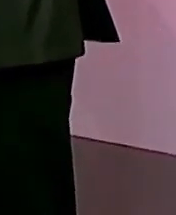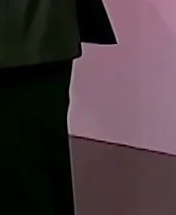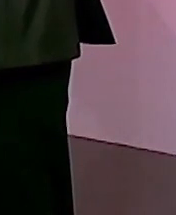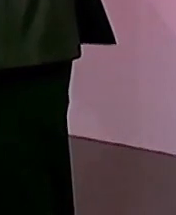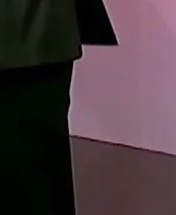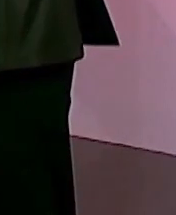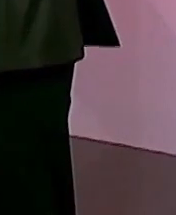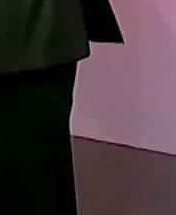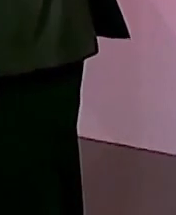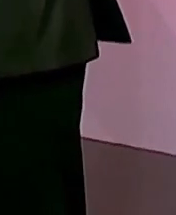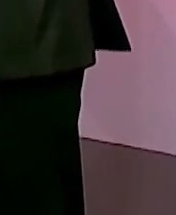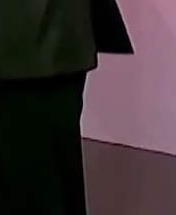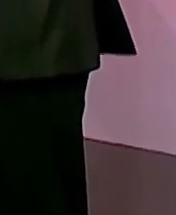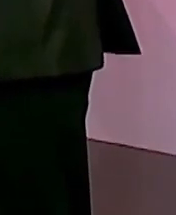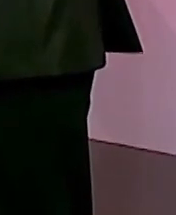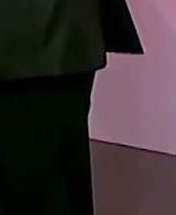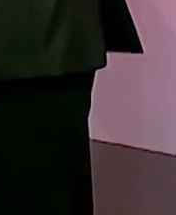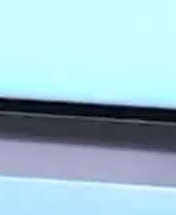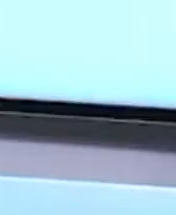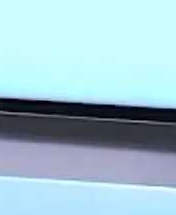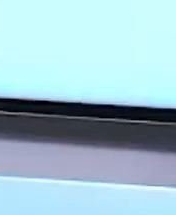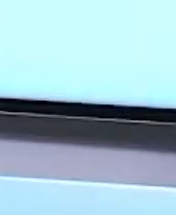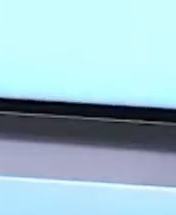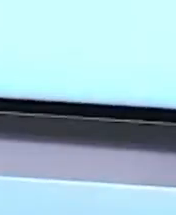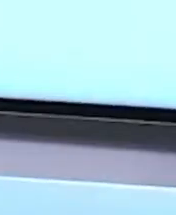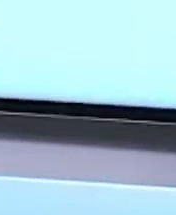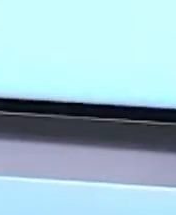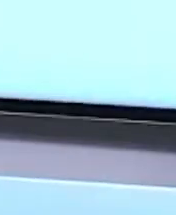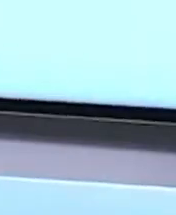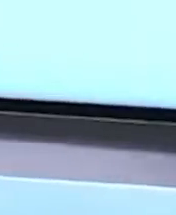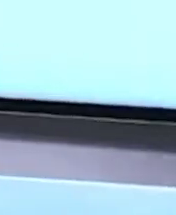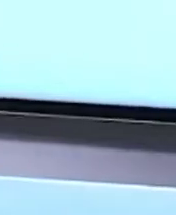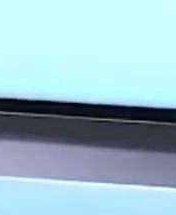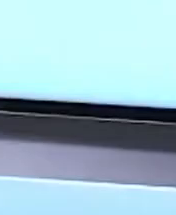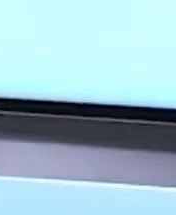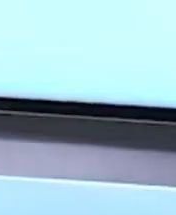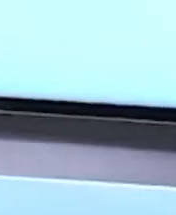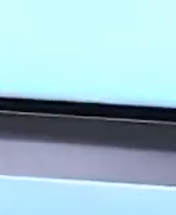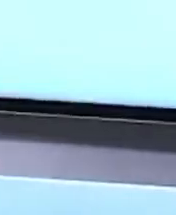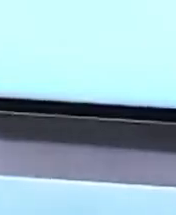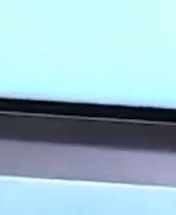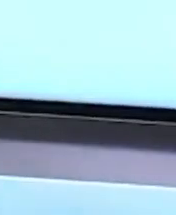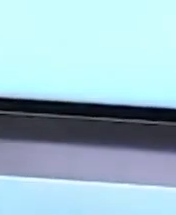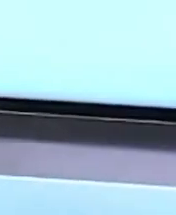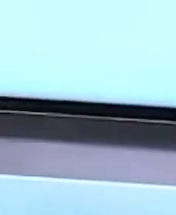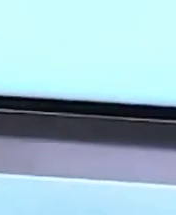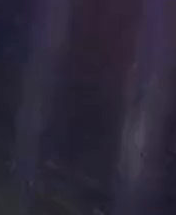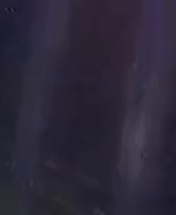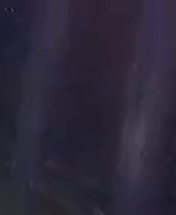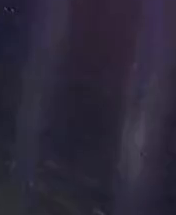satu tandan buah kelapa sawit. Satu tandan. Satu tandan. Sawit. Kalau Chris perasan di depan tu ada biji-biji, ada